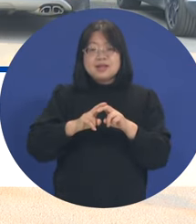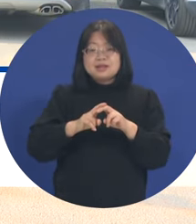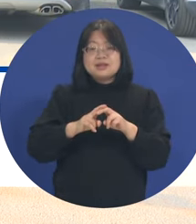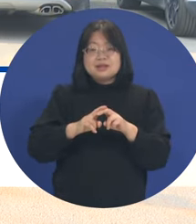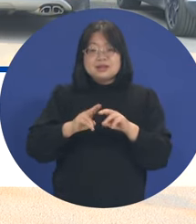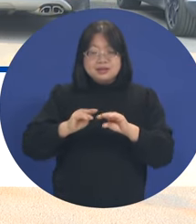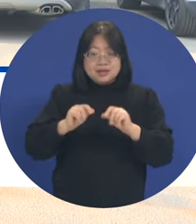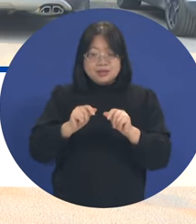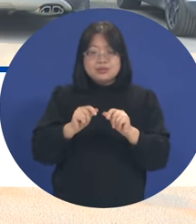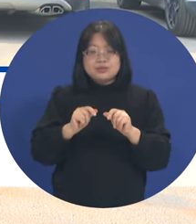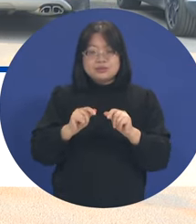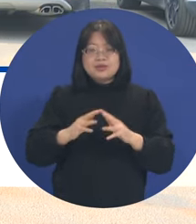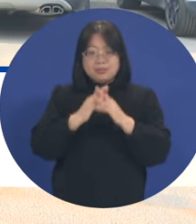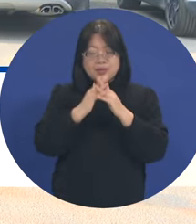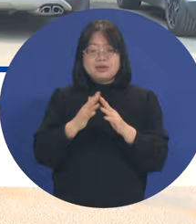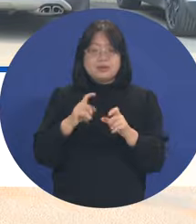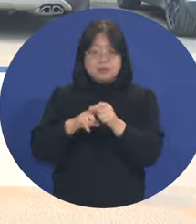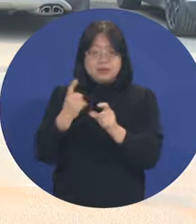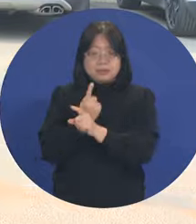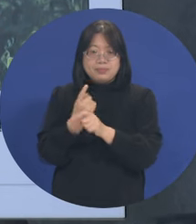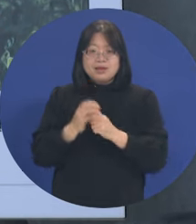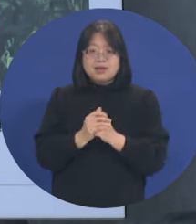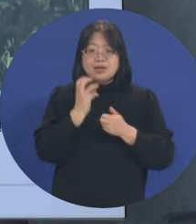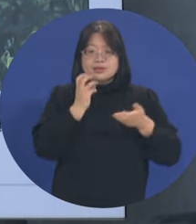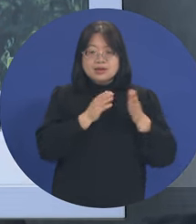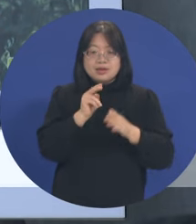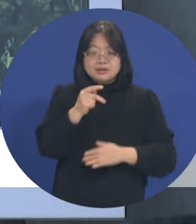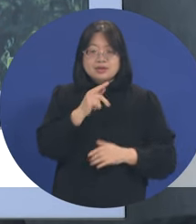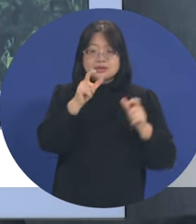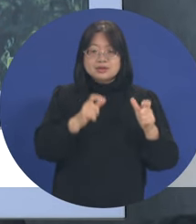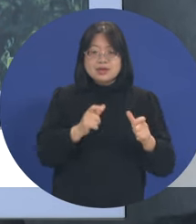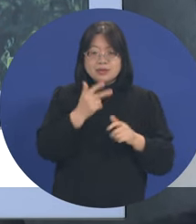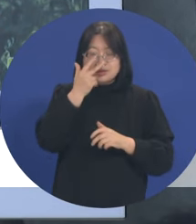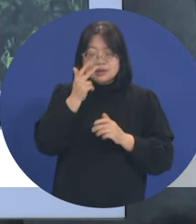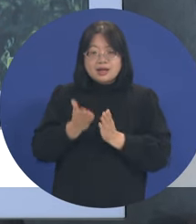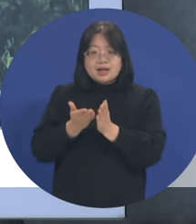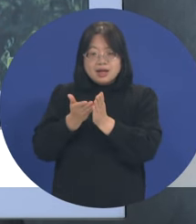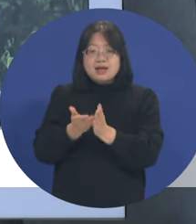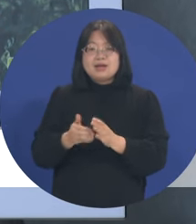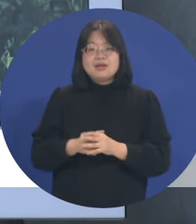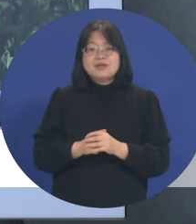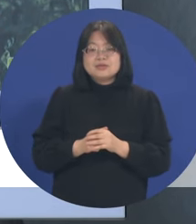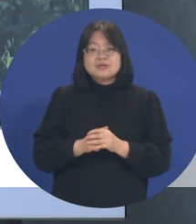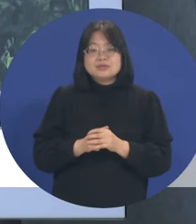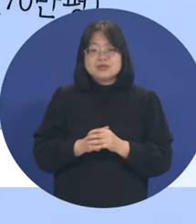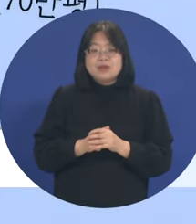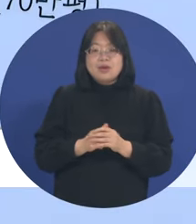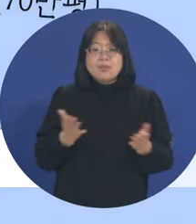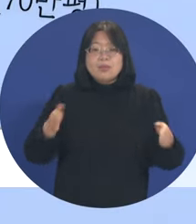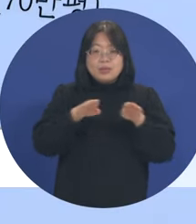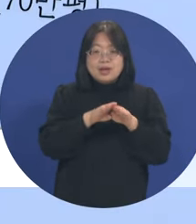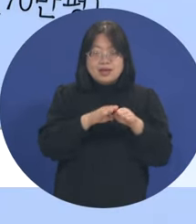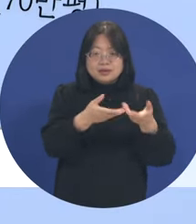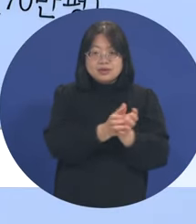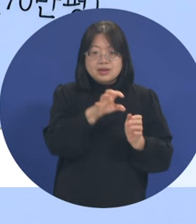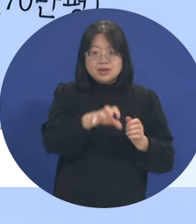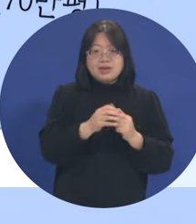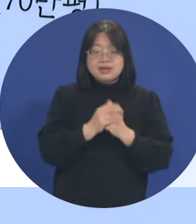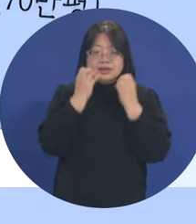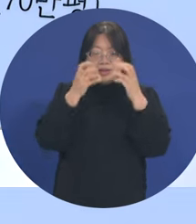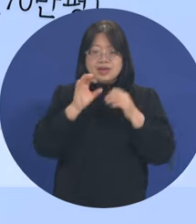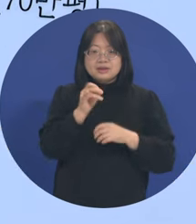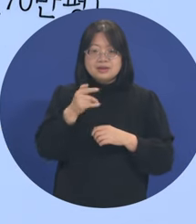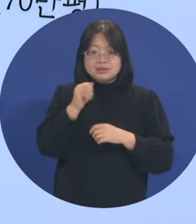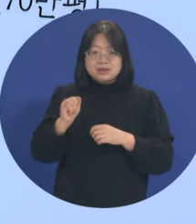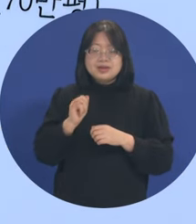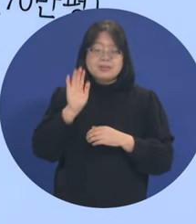기업과일자리를유치하는산업용지개발계획으로전환했습니다. 개발구상은다음과같습니다. 경기도는 현덕지구를평택항및수소복합단지와연계하여 재생